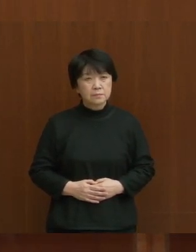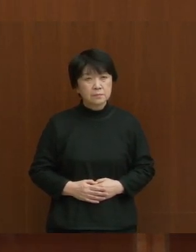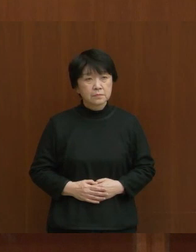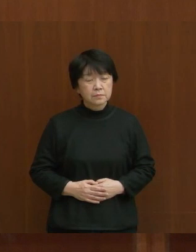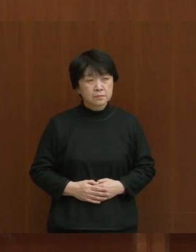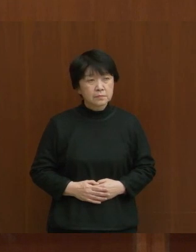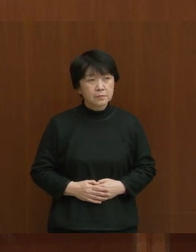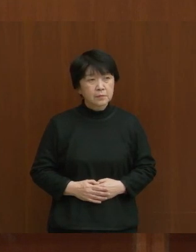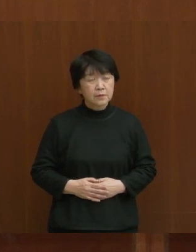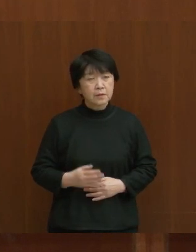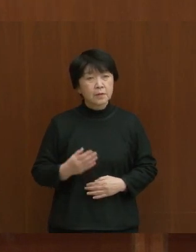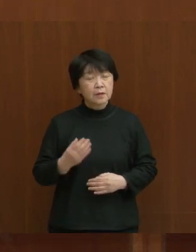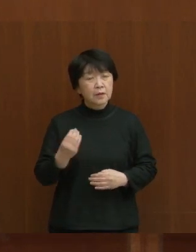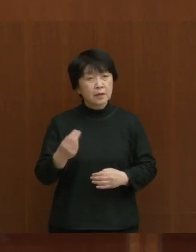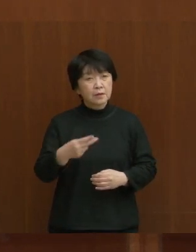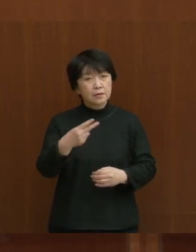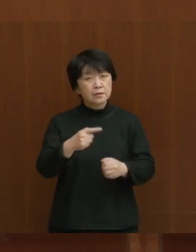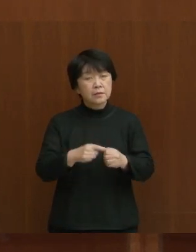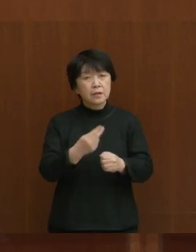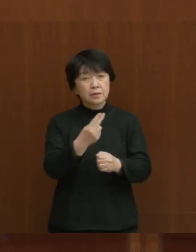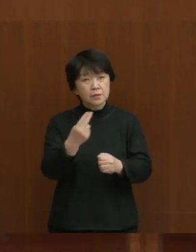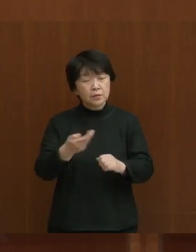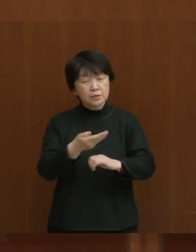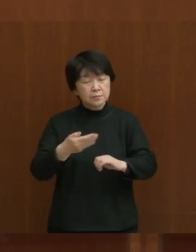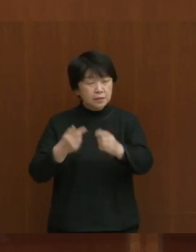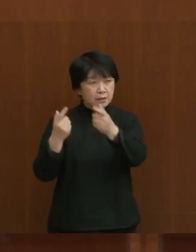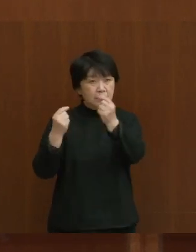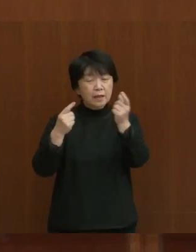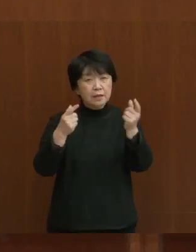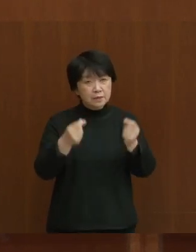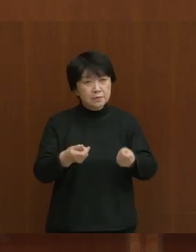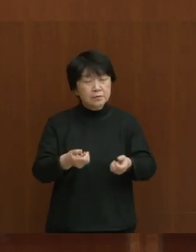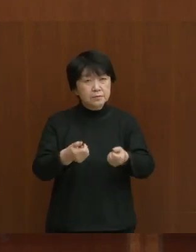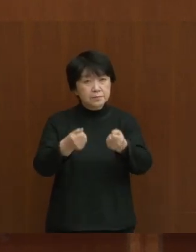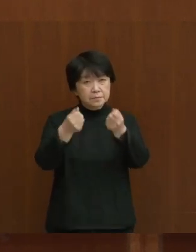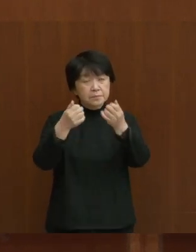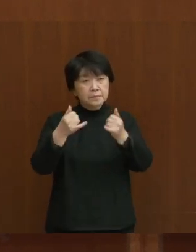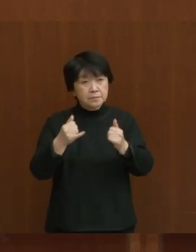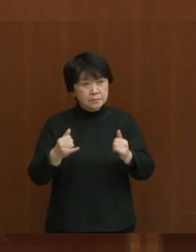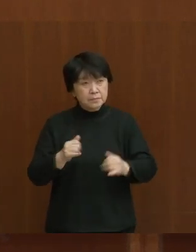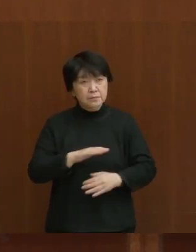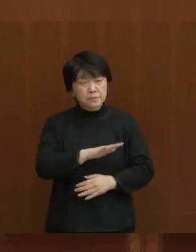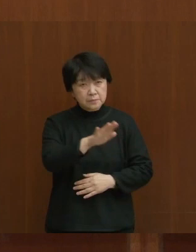令和2年度島根大学学位授与式学長式辞。